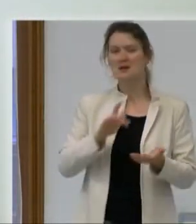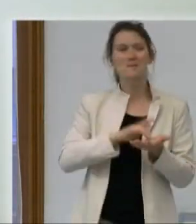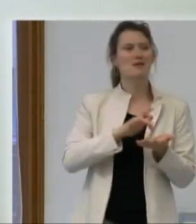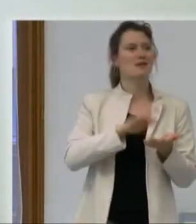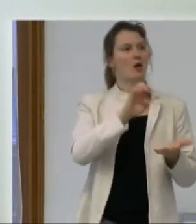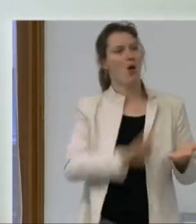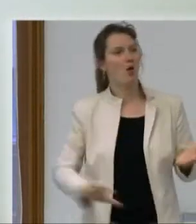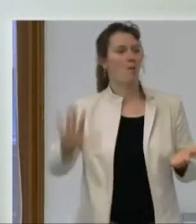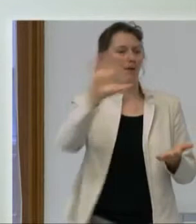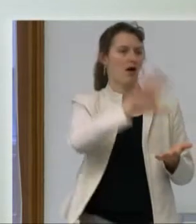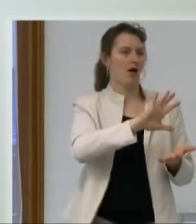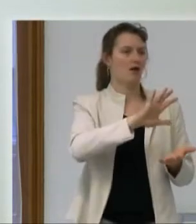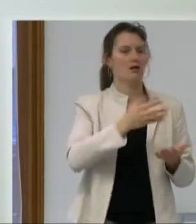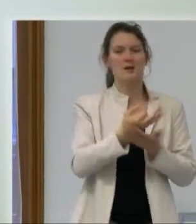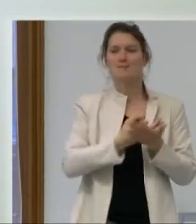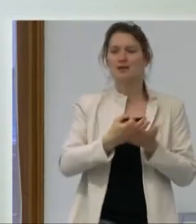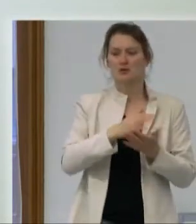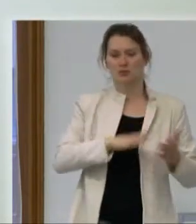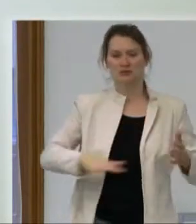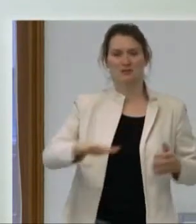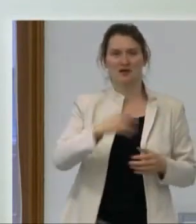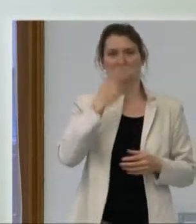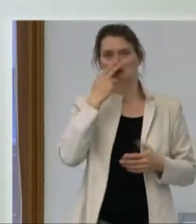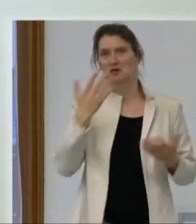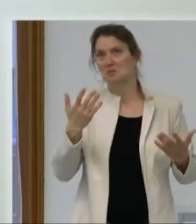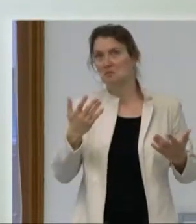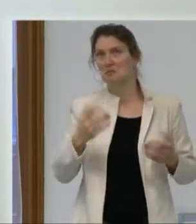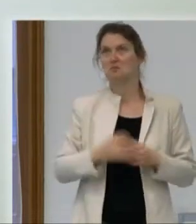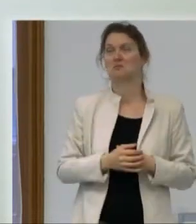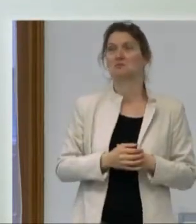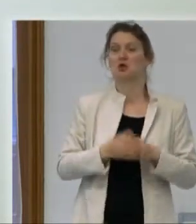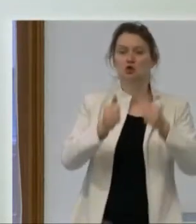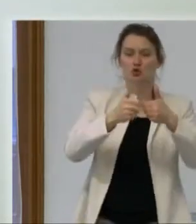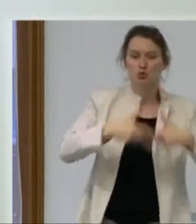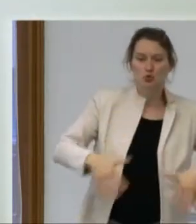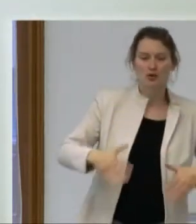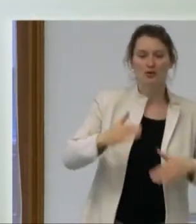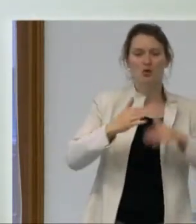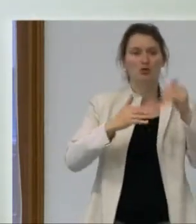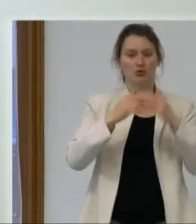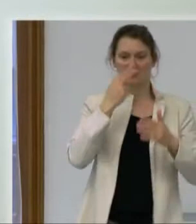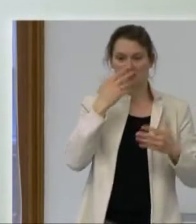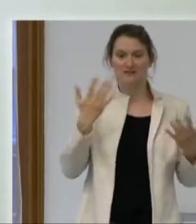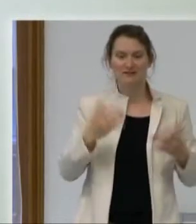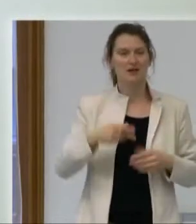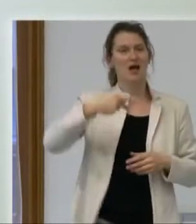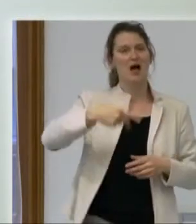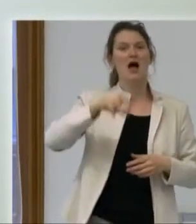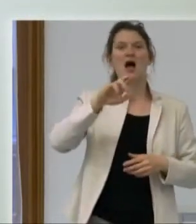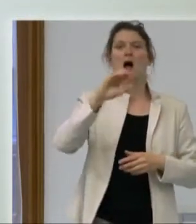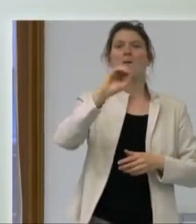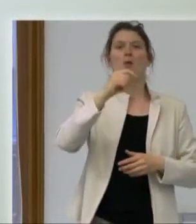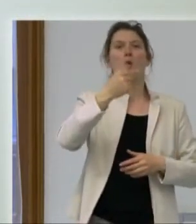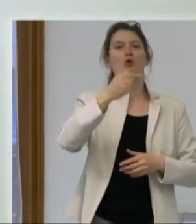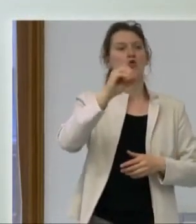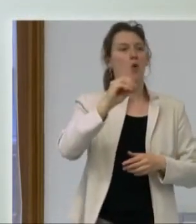mitteleuropäischen Raum und in unserem unser Bildungssystem ist danach konstruiert und strukturiert, herrscht das Konzept des Protonormalismus noch immer